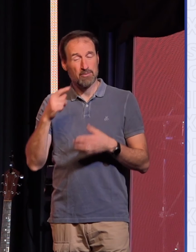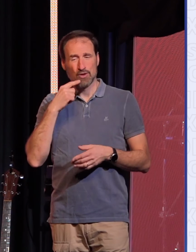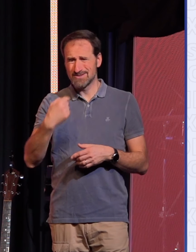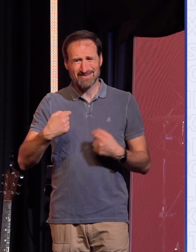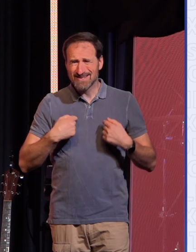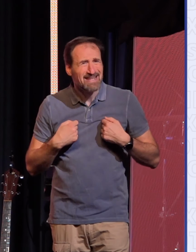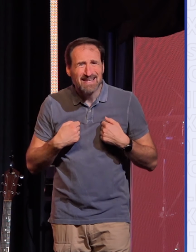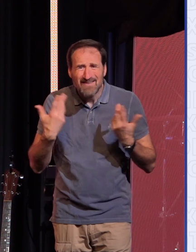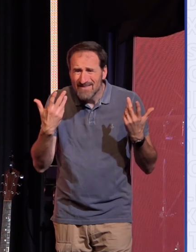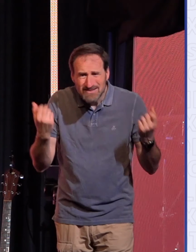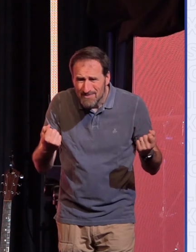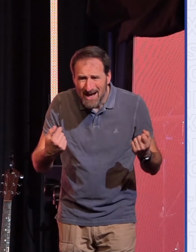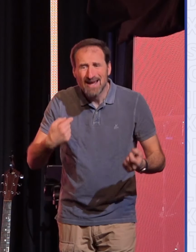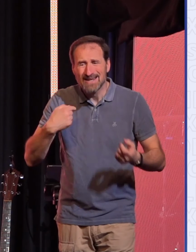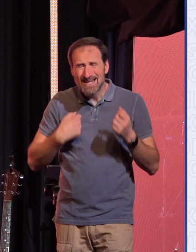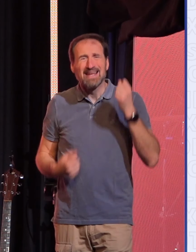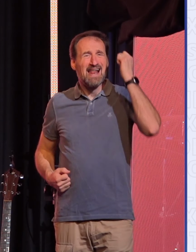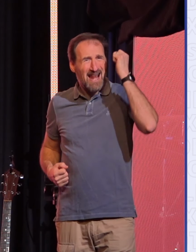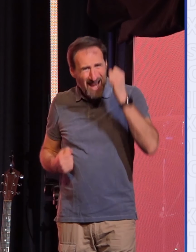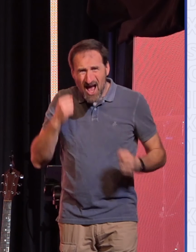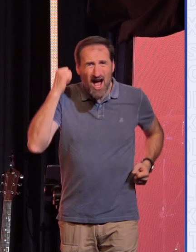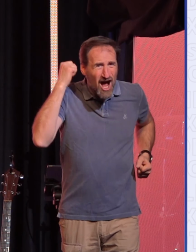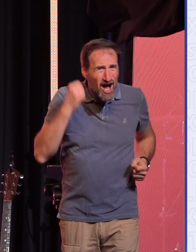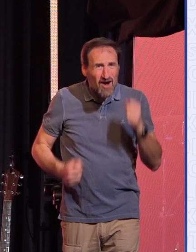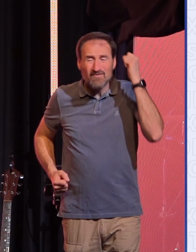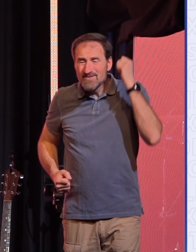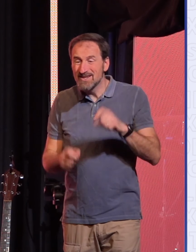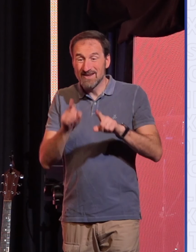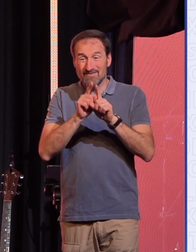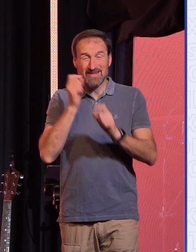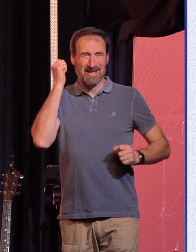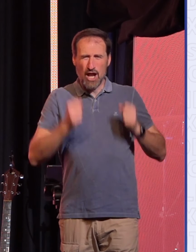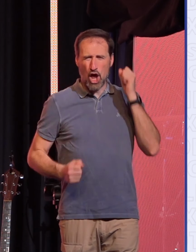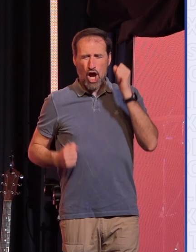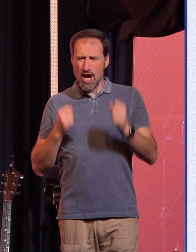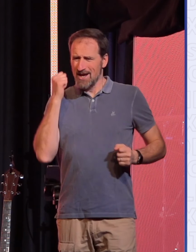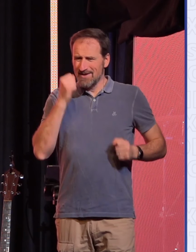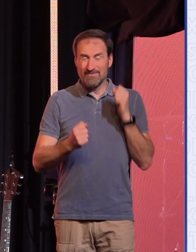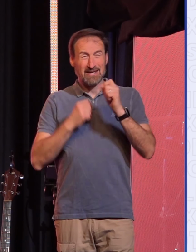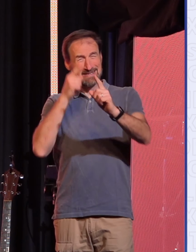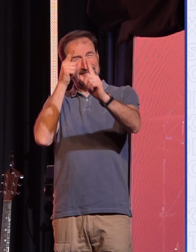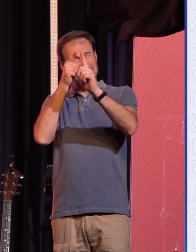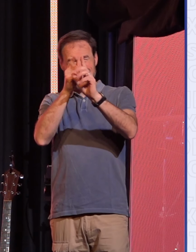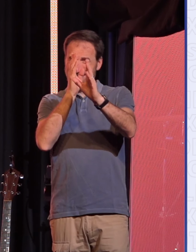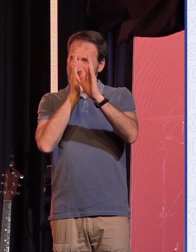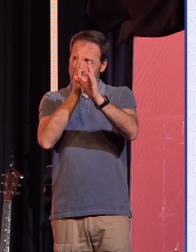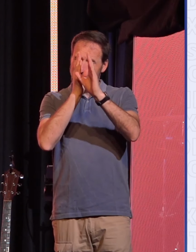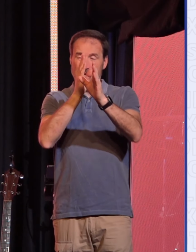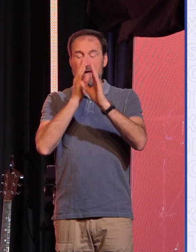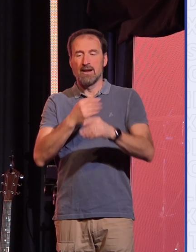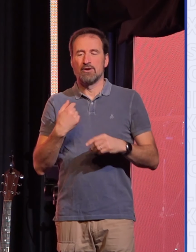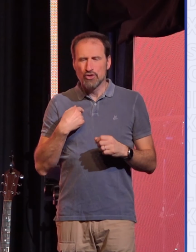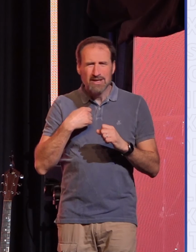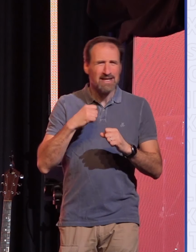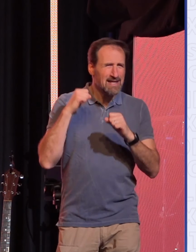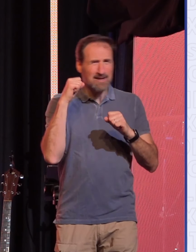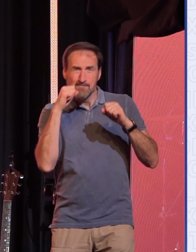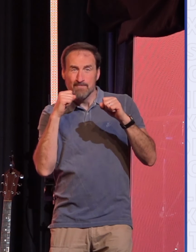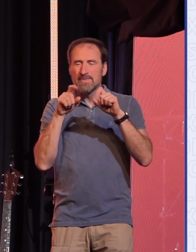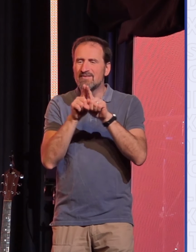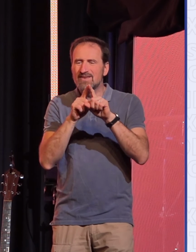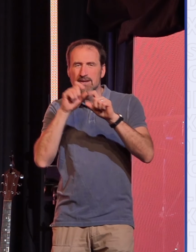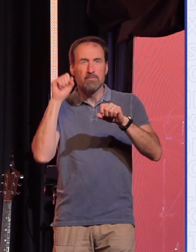Läufer, der das Ziel nicht aus den Augen verliert und kämpfe wie ein Boxer, dessen Schläge nicht ins Leere